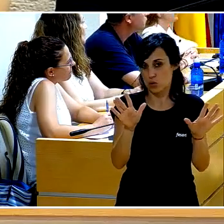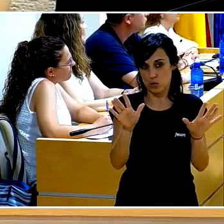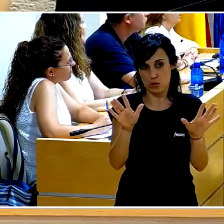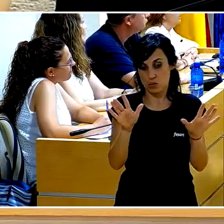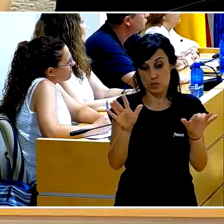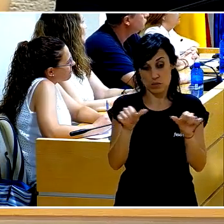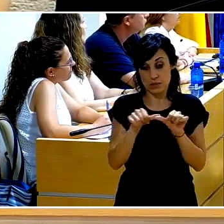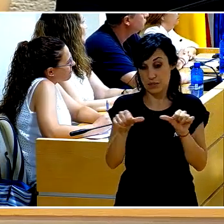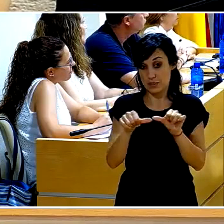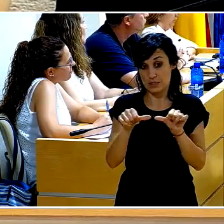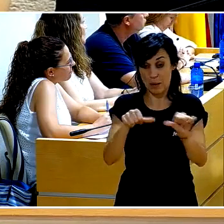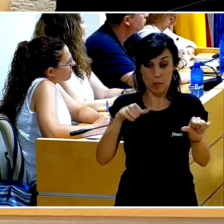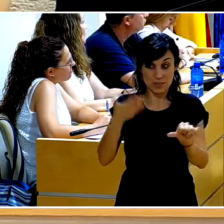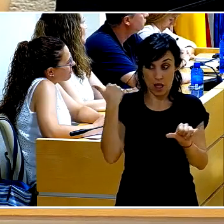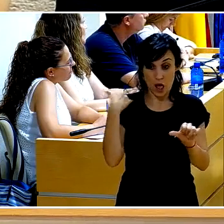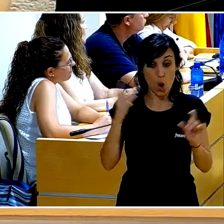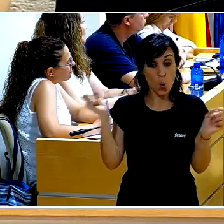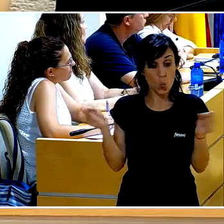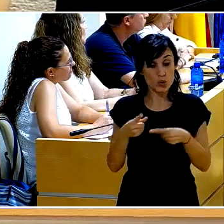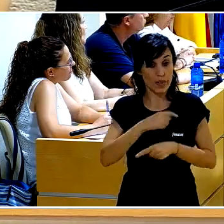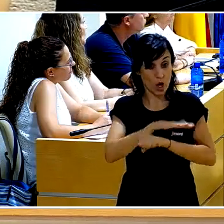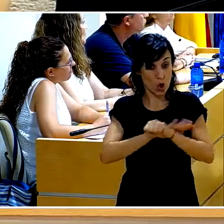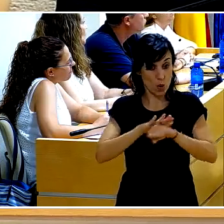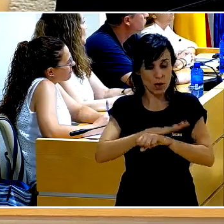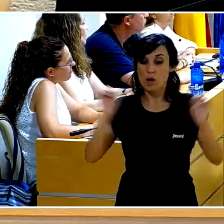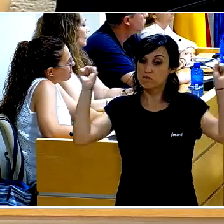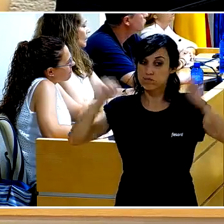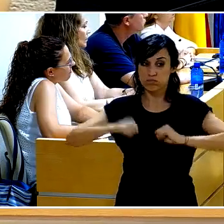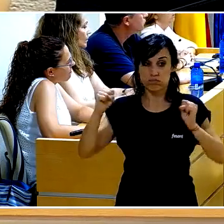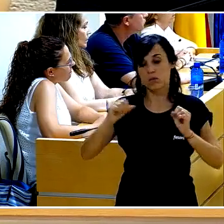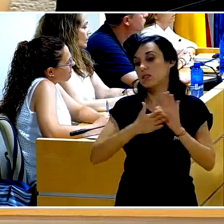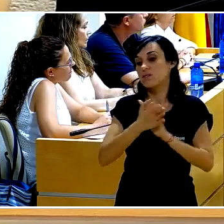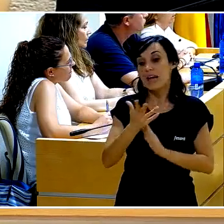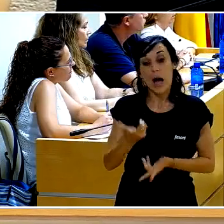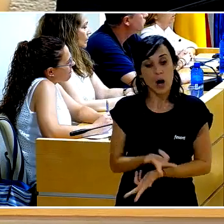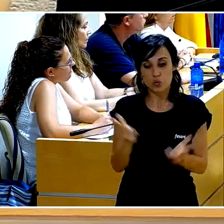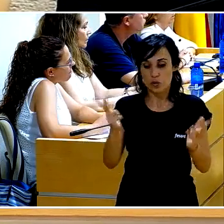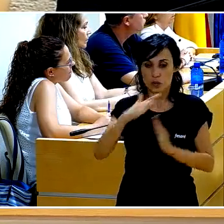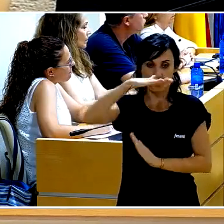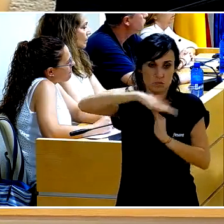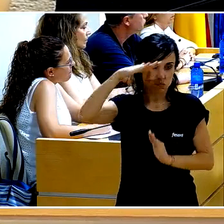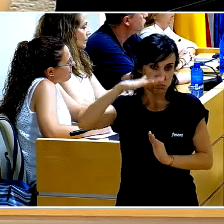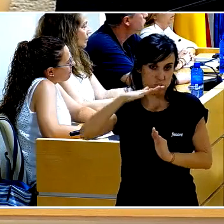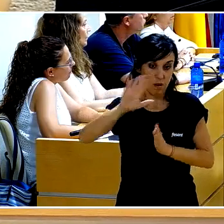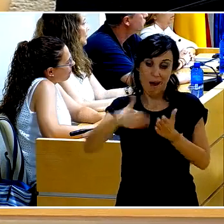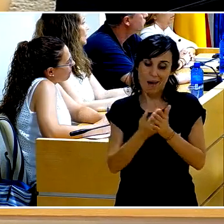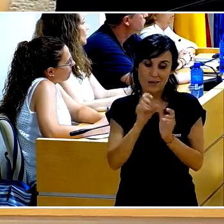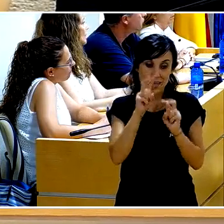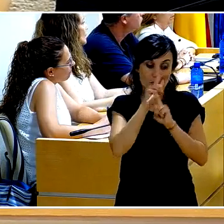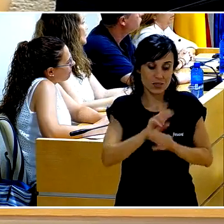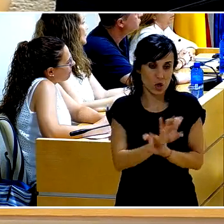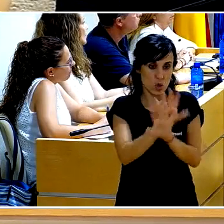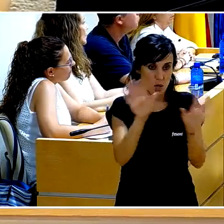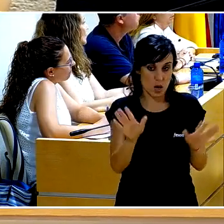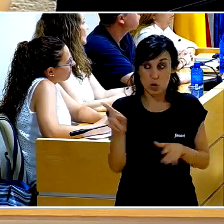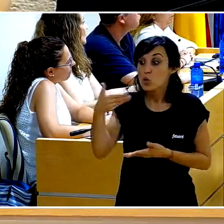la setmana passada en la Junta de Govern prenguérem l'acord de que les autoritzacions quedarien en suspès i ja està. O sigui, el seu